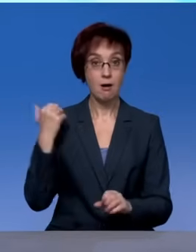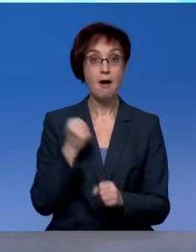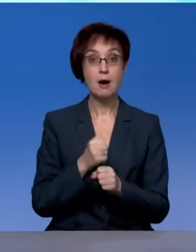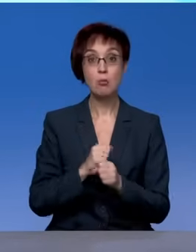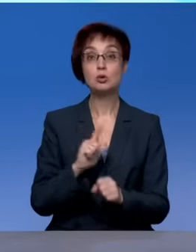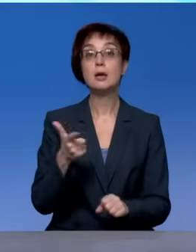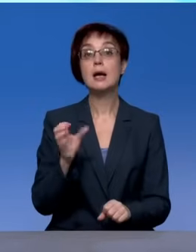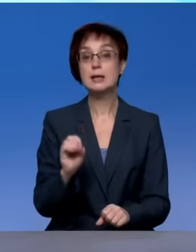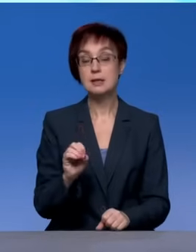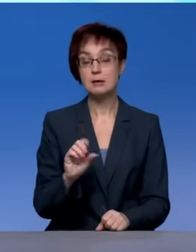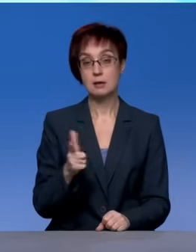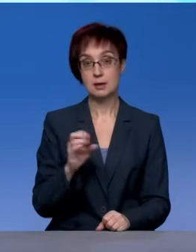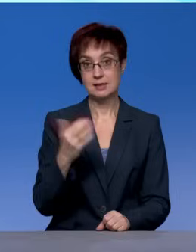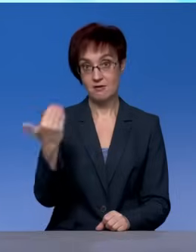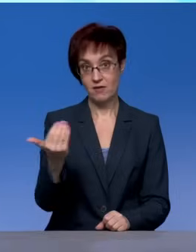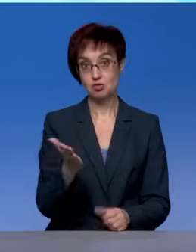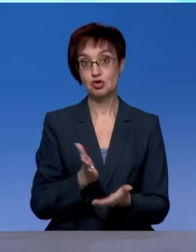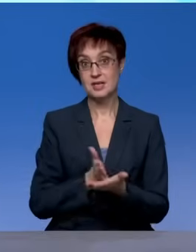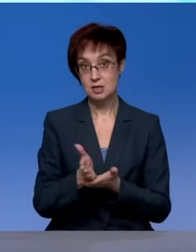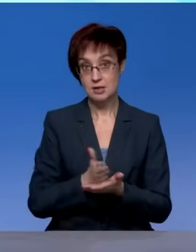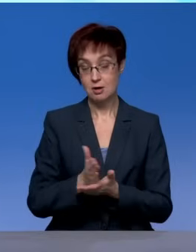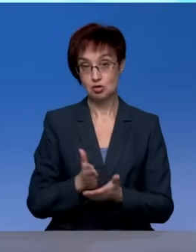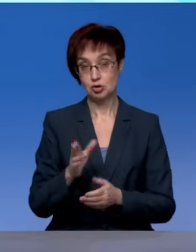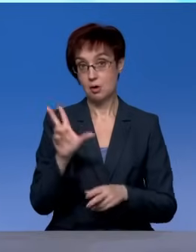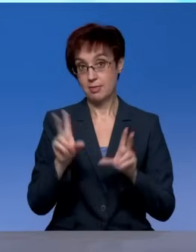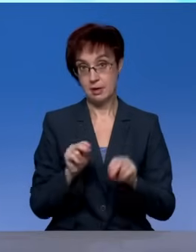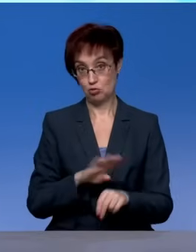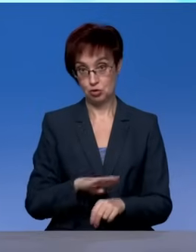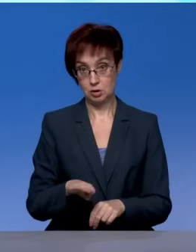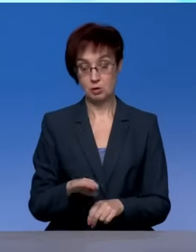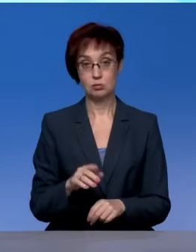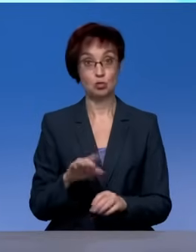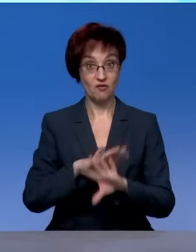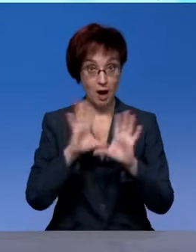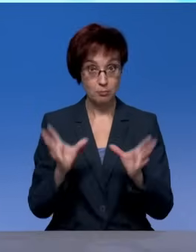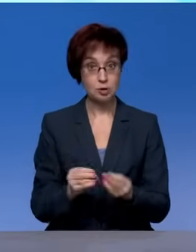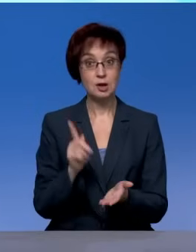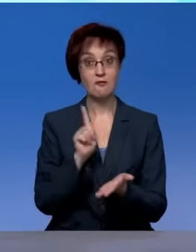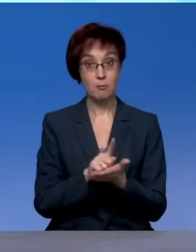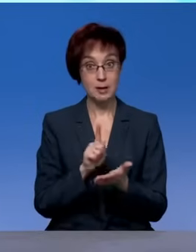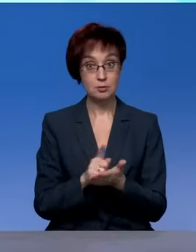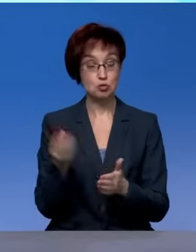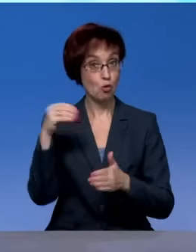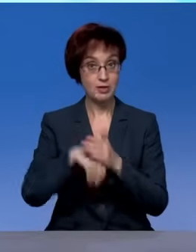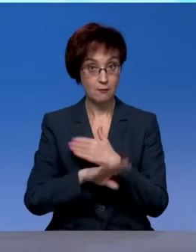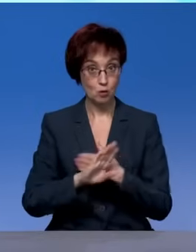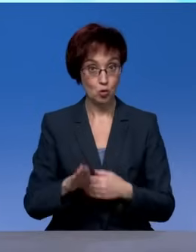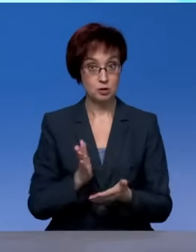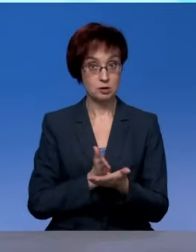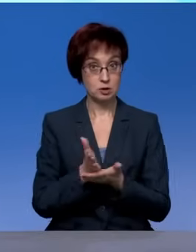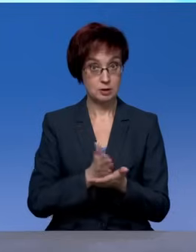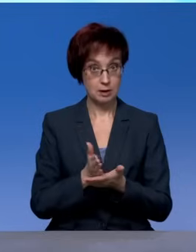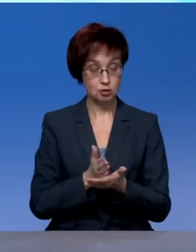учли? Нет, вообще в пенсию не входит стаж. За стаж ничего не доплачивается. А разве это